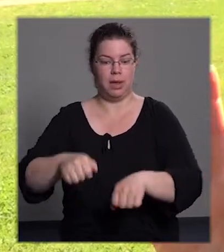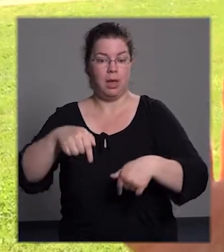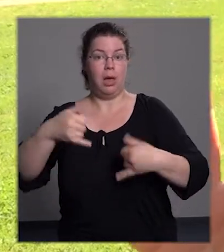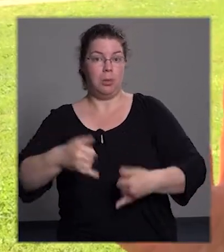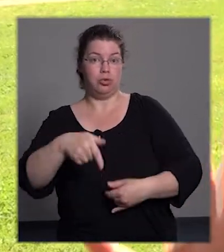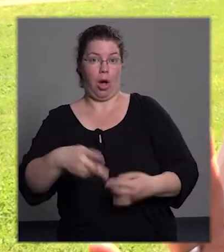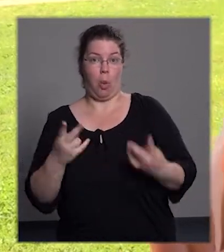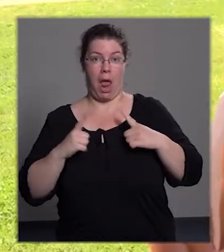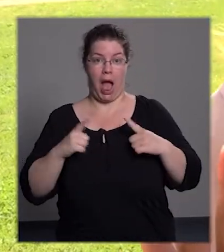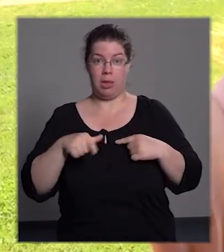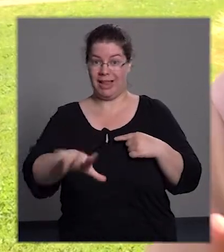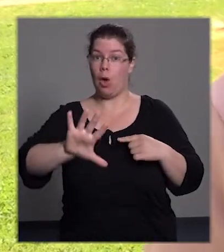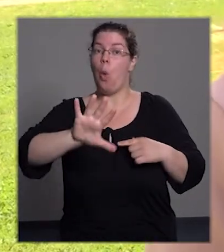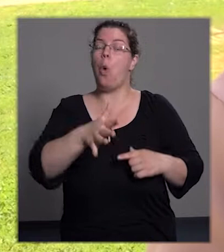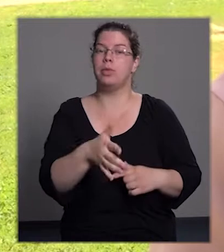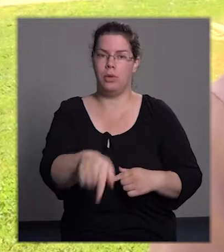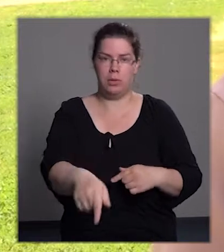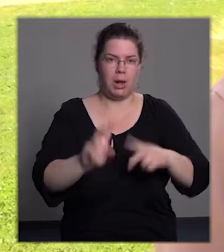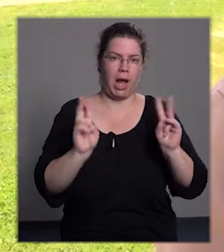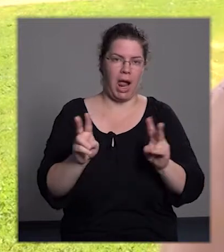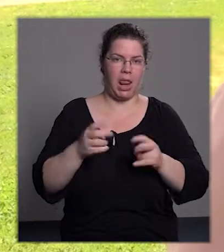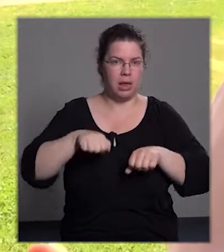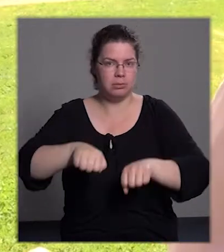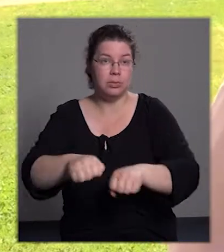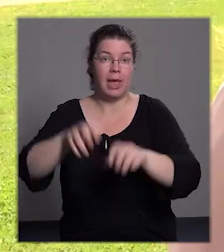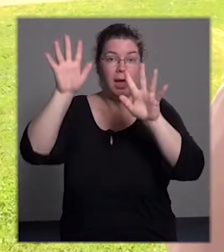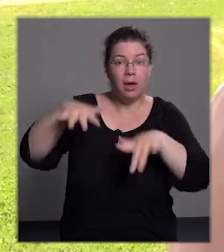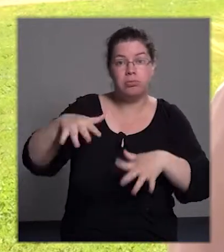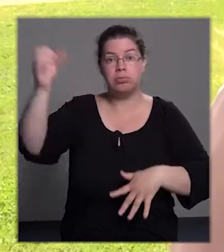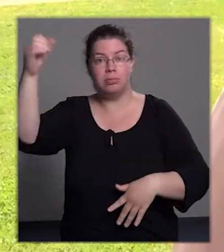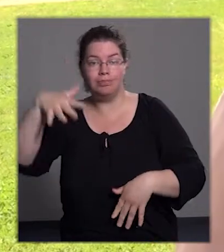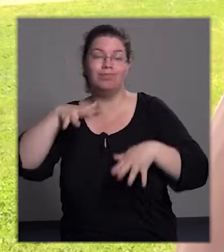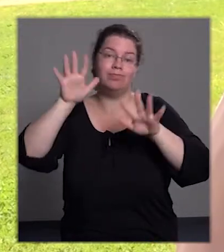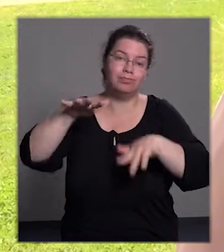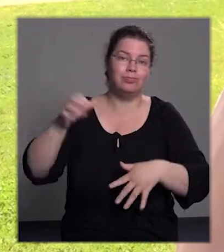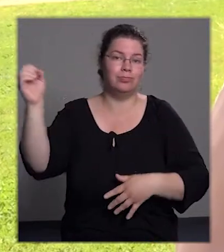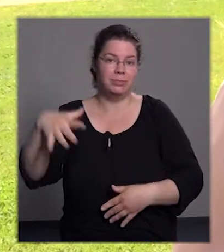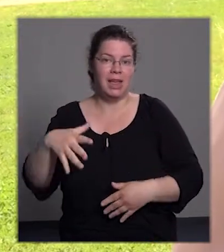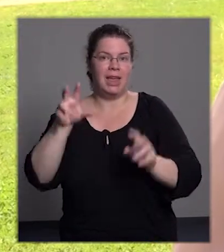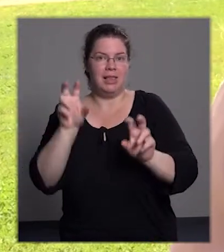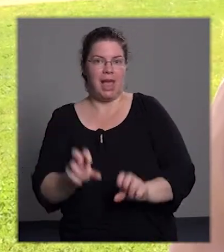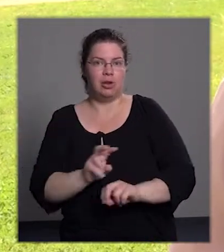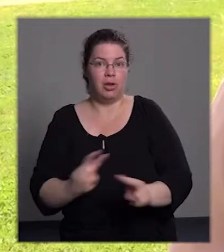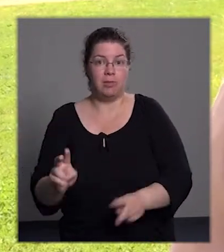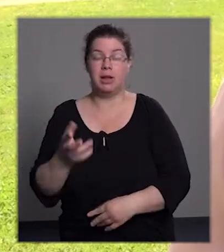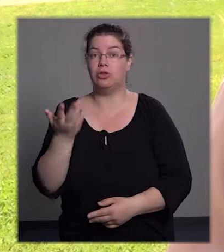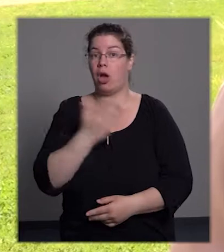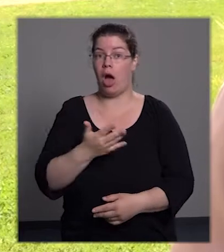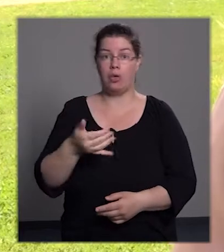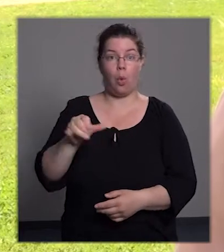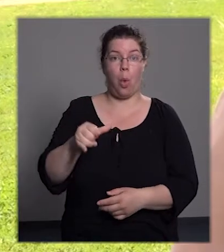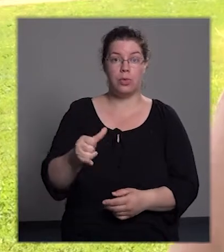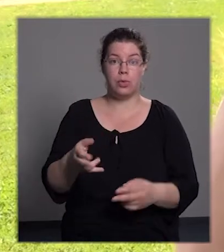5-5-ször. Ezt idén 5-5-ször vágtuk le. Esik az eső, süt a nap, szárazság van, és hogyha nem megy az öntözőrendszer, a